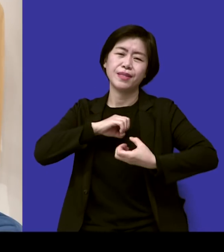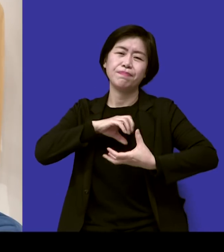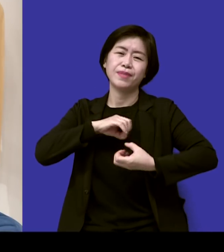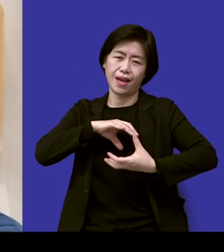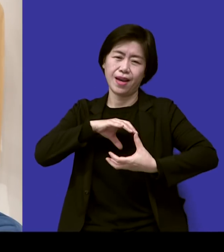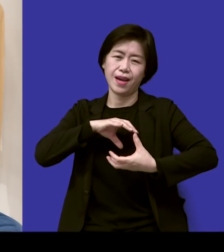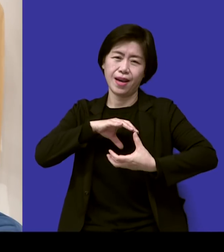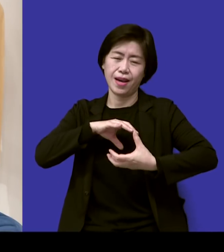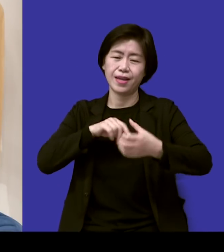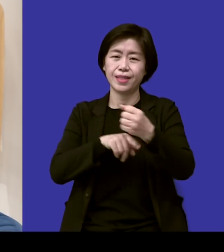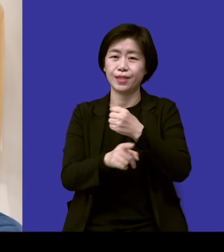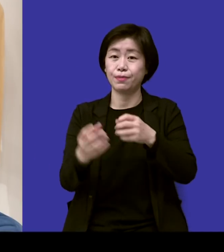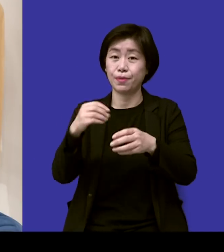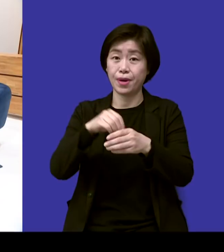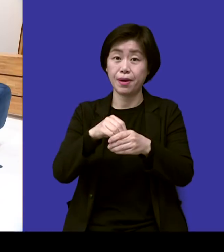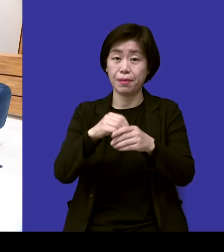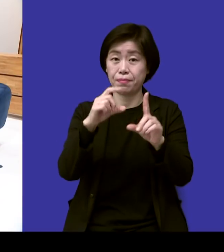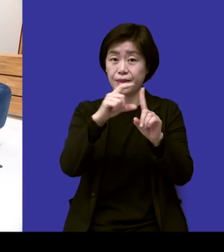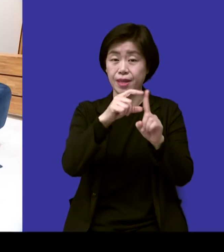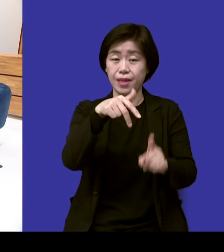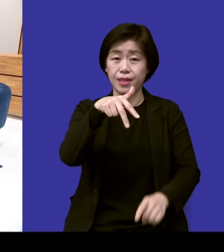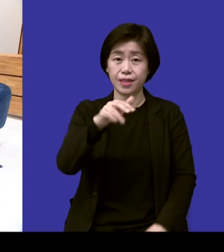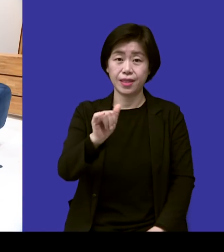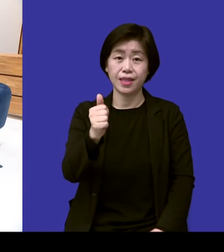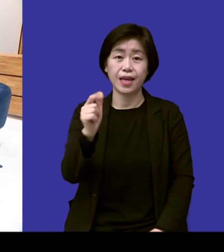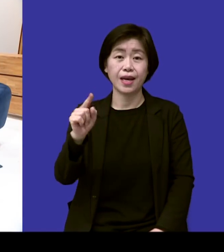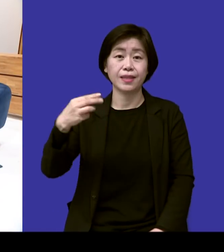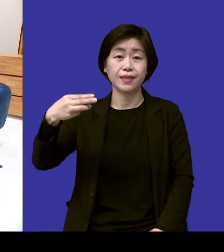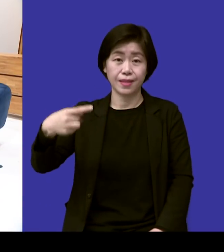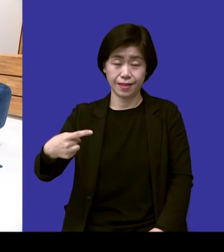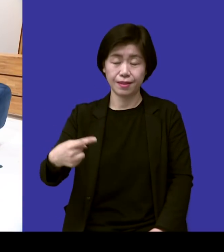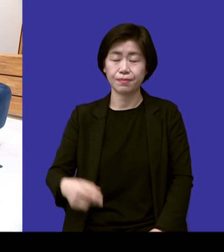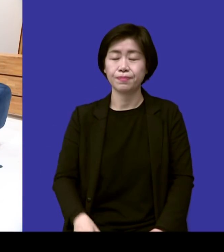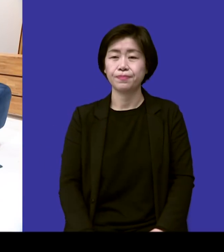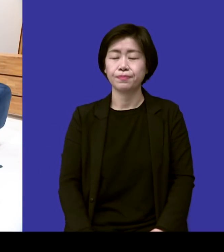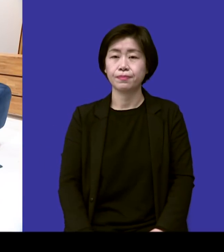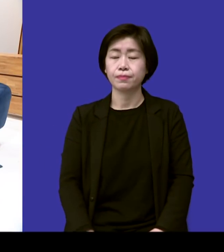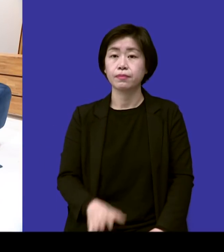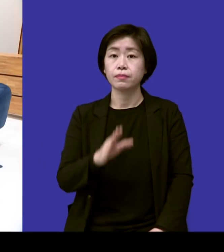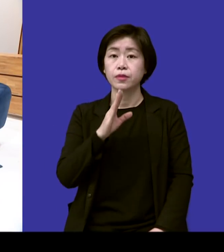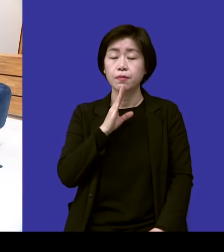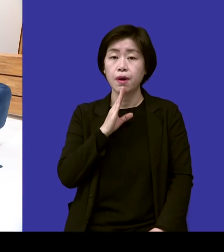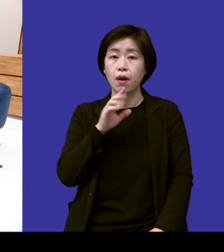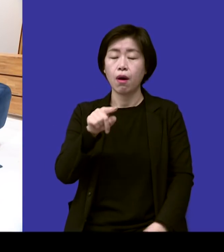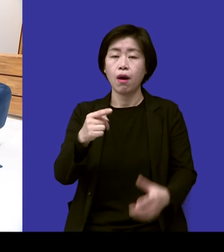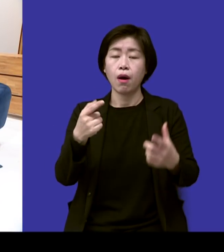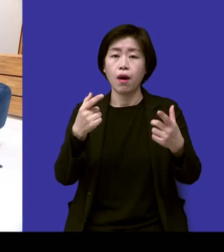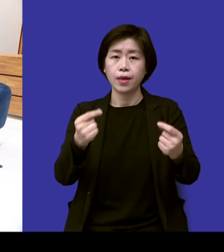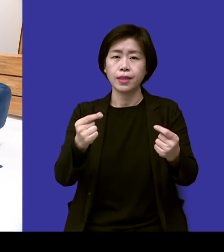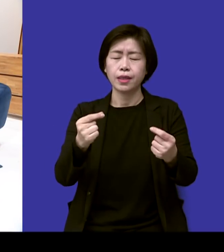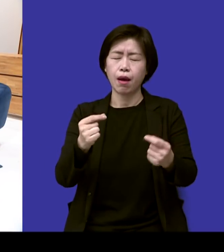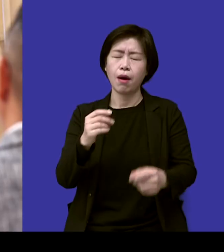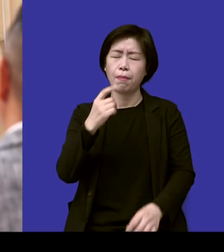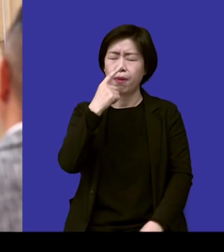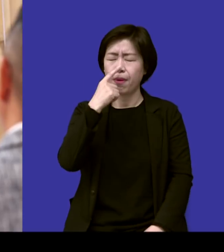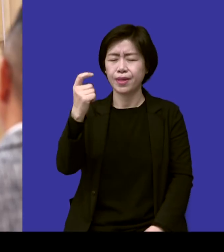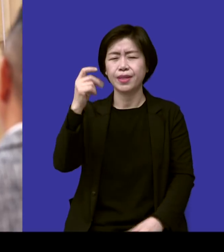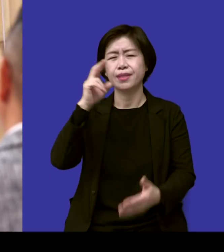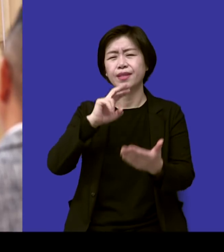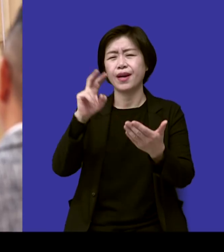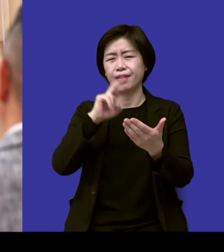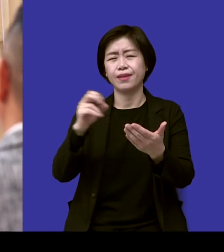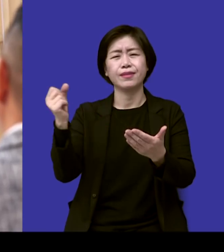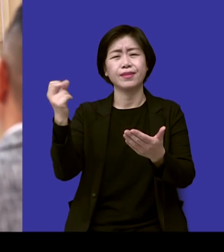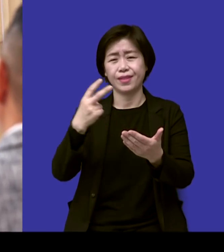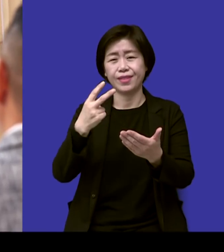우리가 아이들에게 네. 주자라는 의미로 다시 이런 훌륭한 찬양이 다시 길거리에서 울려 퍼질 날이 빨리 왔으면 좋겠는데 맞아요.